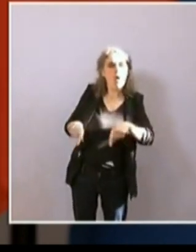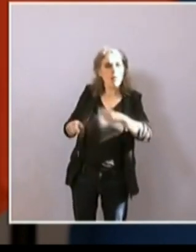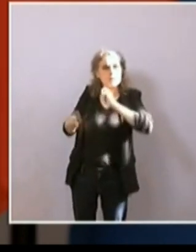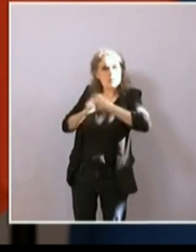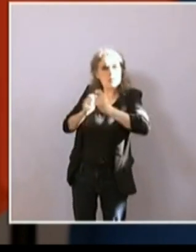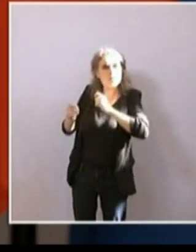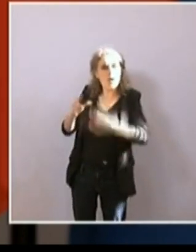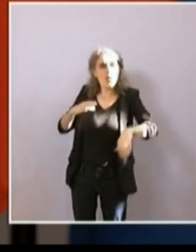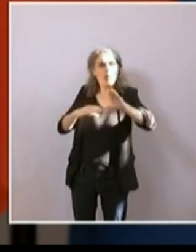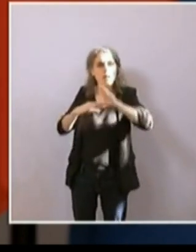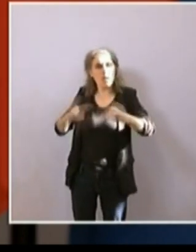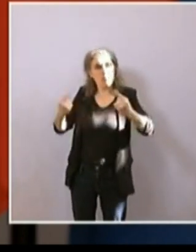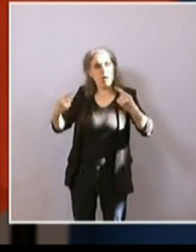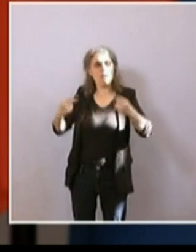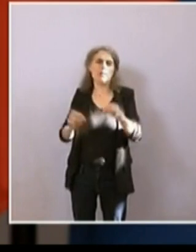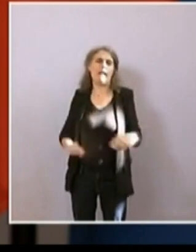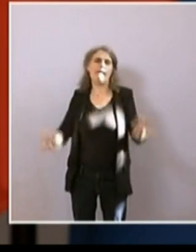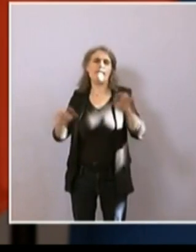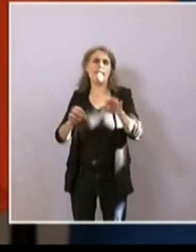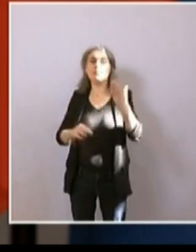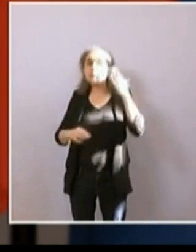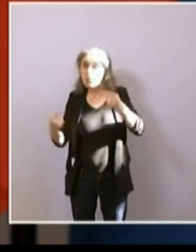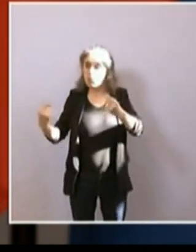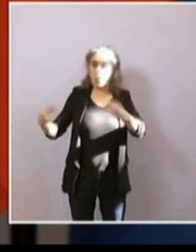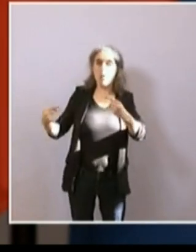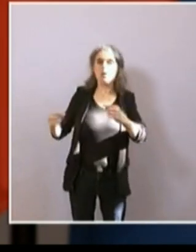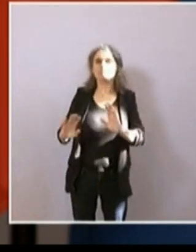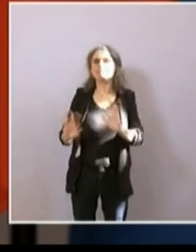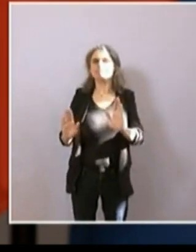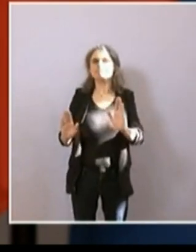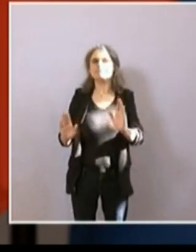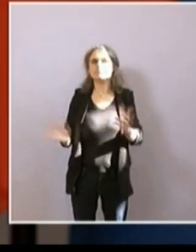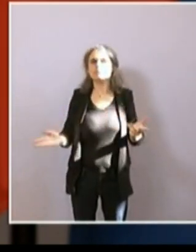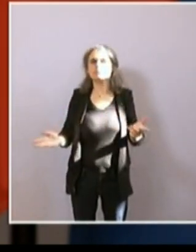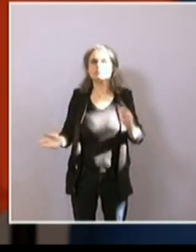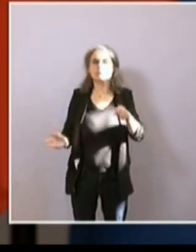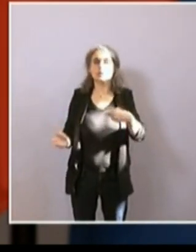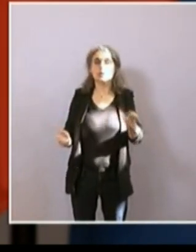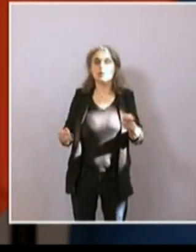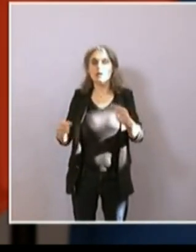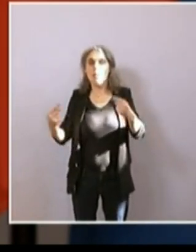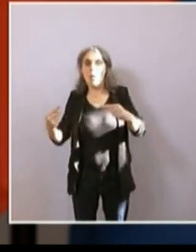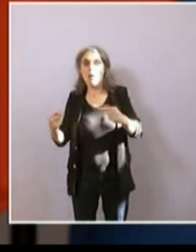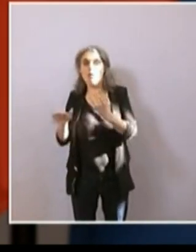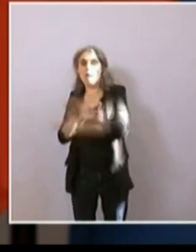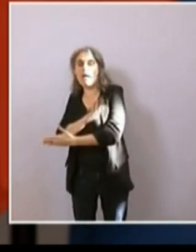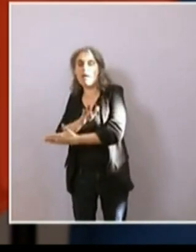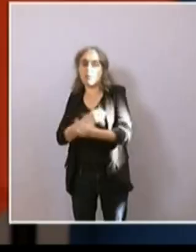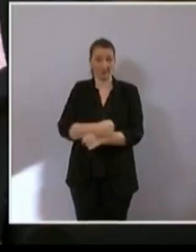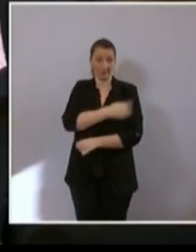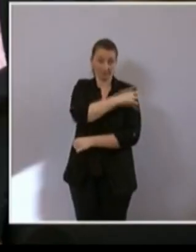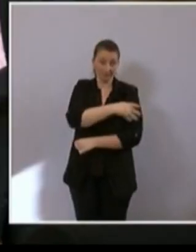mais ça ne peut pas être un duel. Parce que si c'est un duel, alors forcément, il y a un des deux qui perd, ou les deux qui